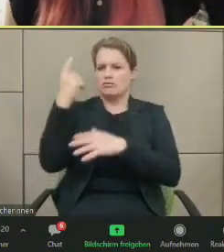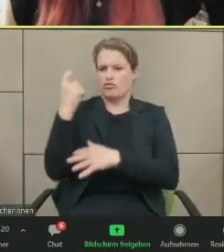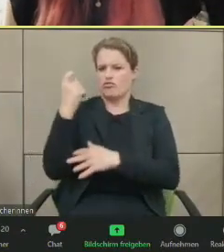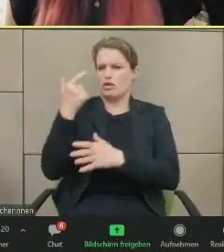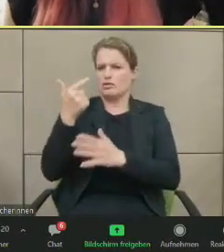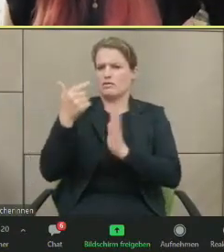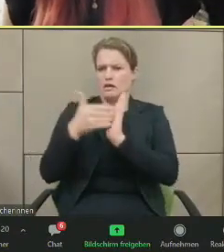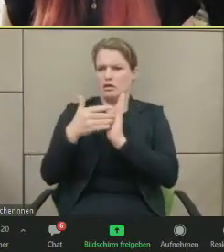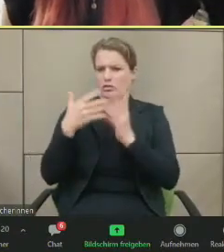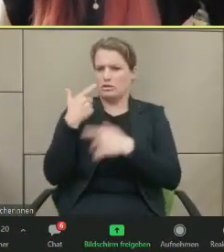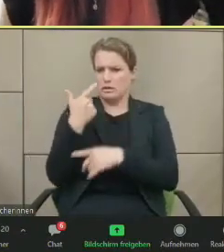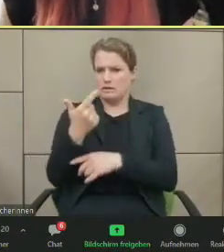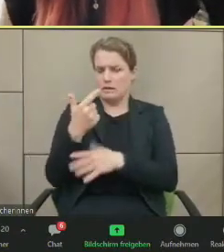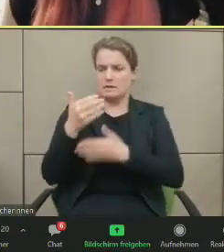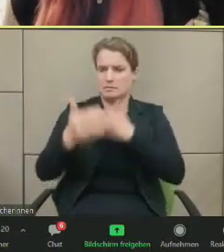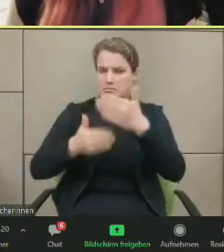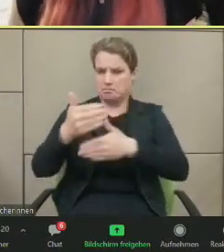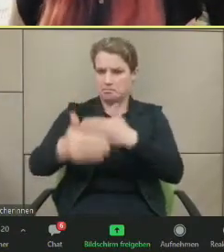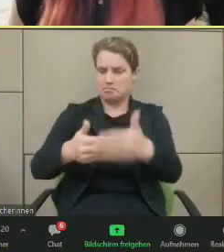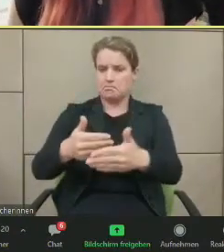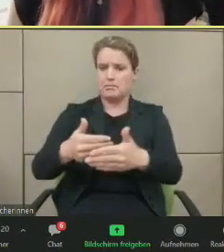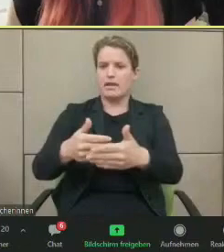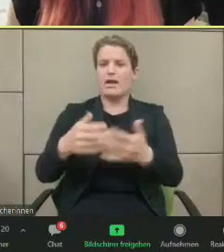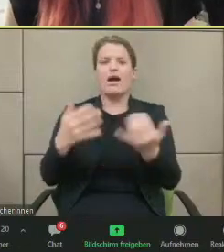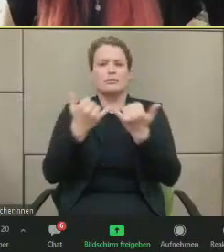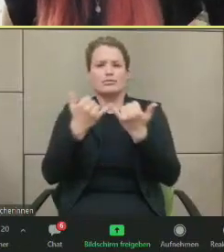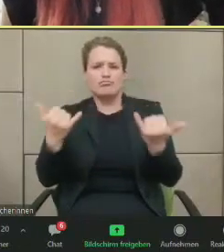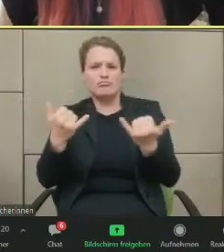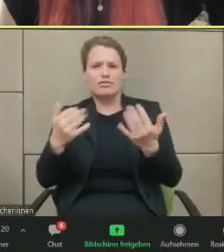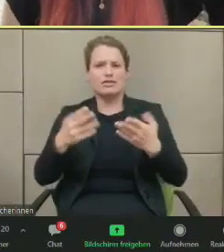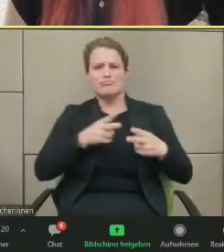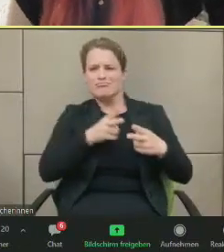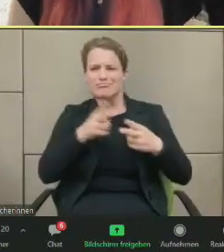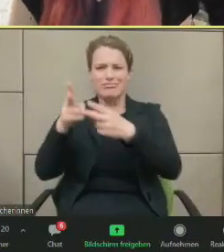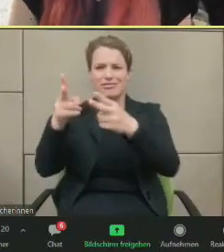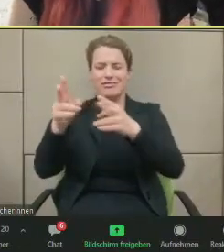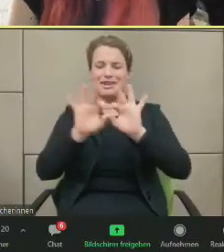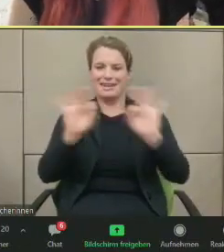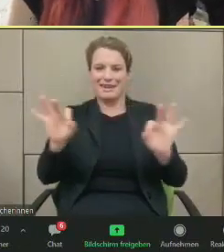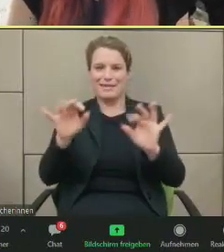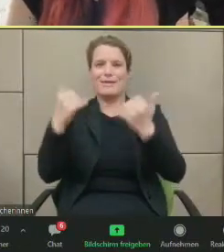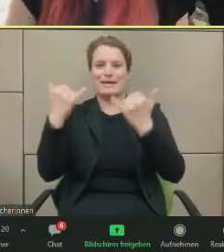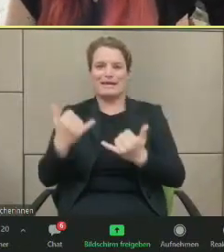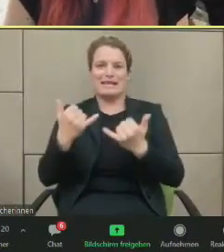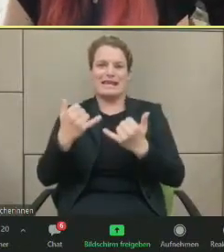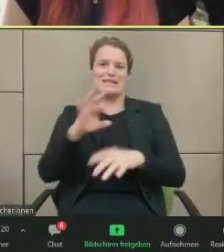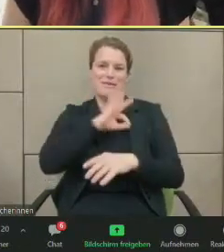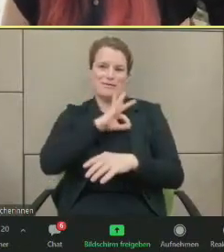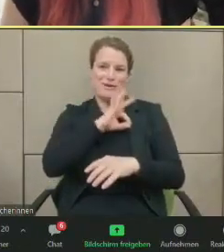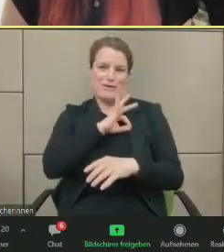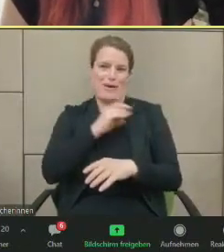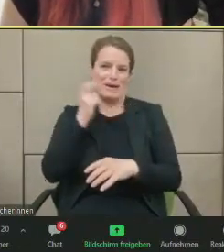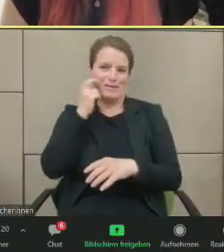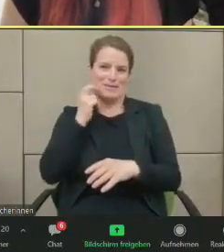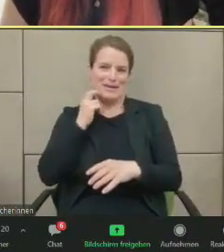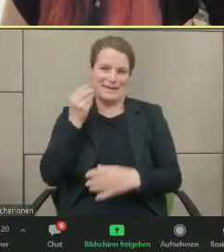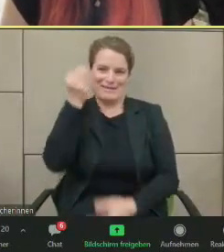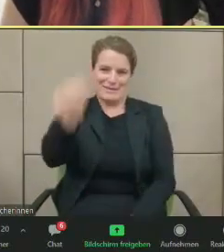das Wie und wie ich das dann genau gemacht habe, das werden wir uns später anschauen. Jetzt übergebe ich einmal an meine liebe Kollegin, die Bianca.